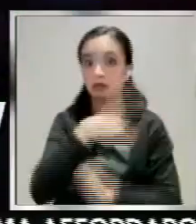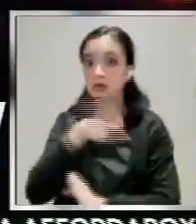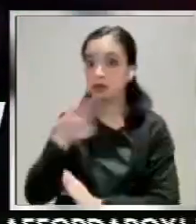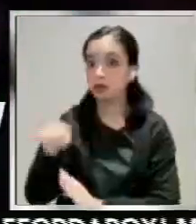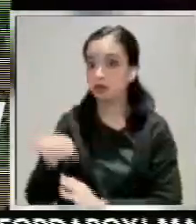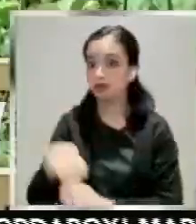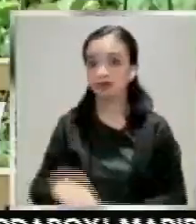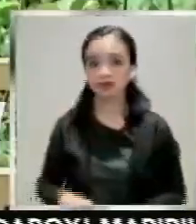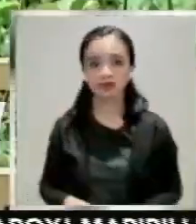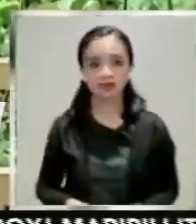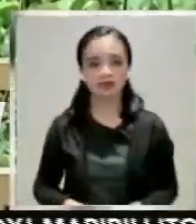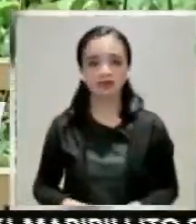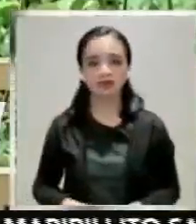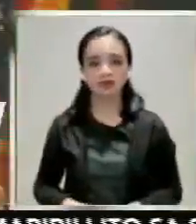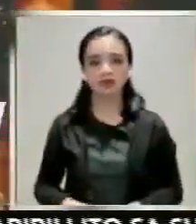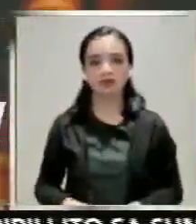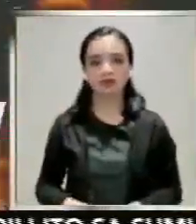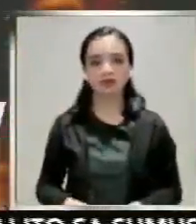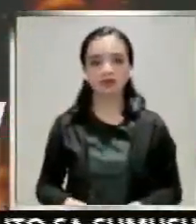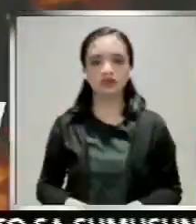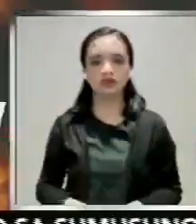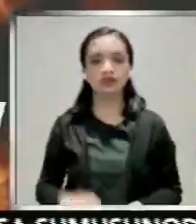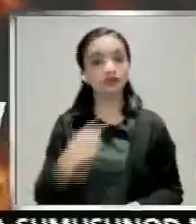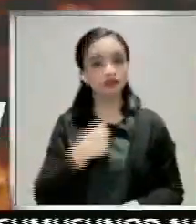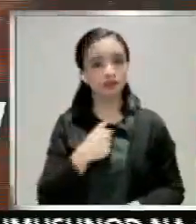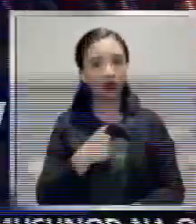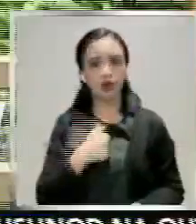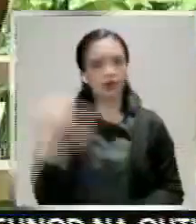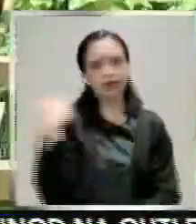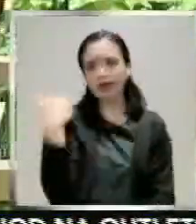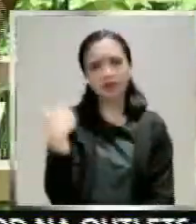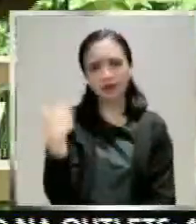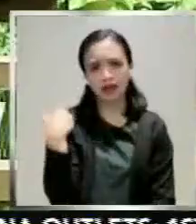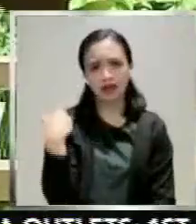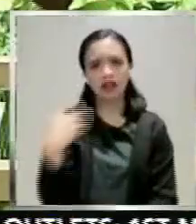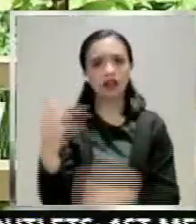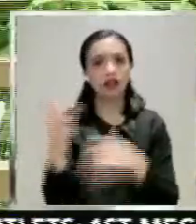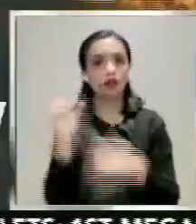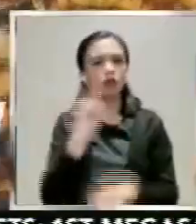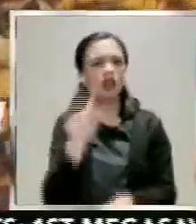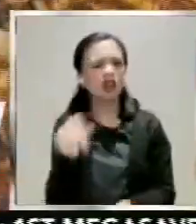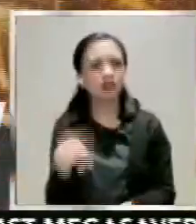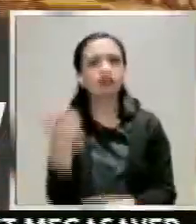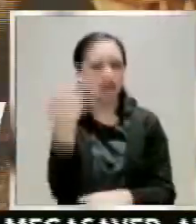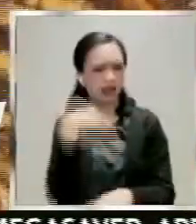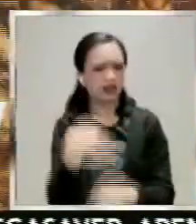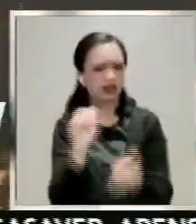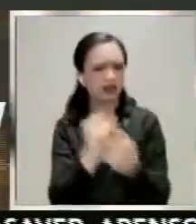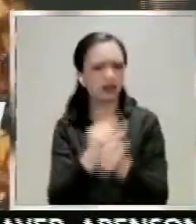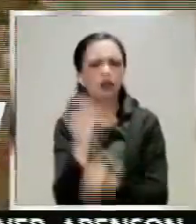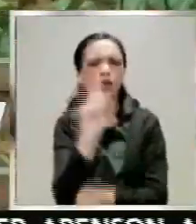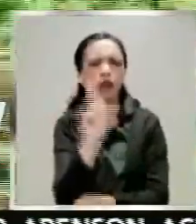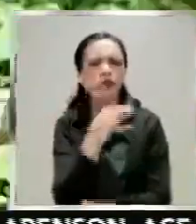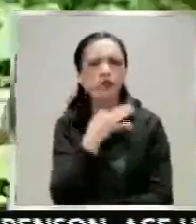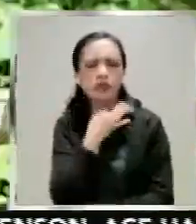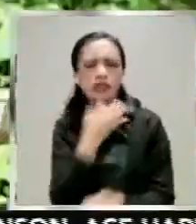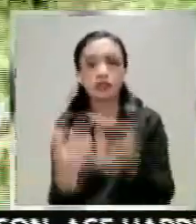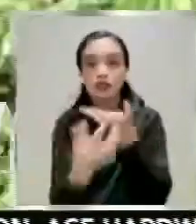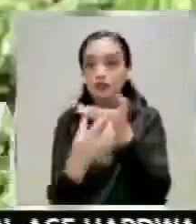Bohol ako hindi pa kung ano yan Tara samahan niyo akong alamin at lutuin for today's